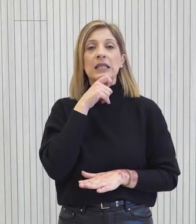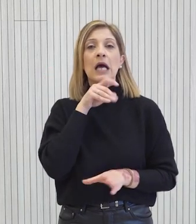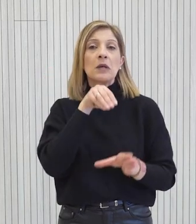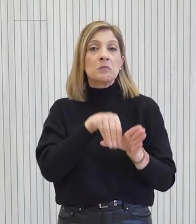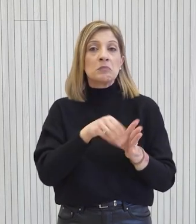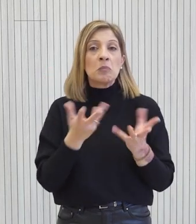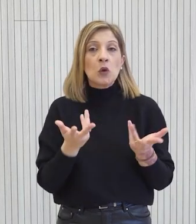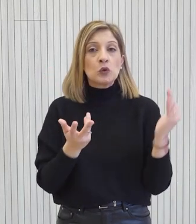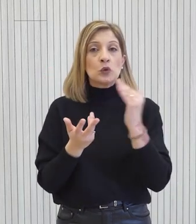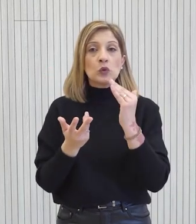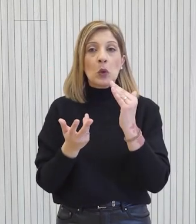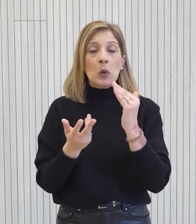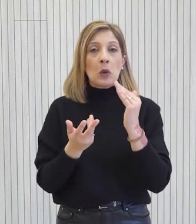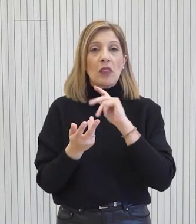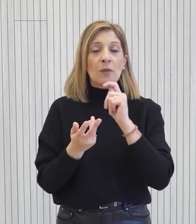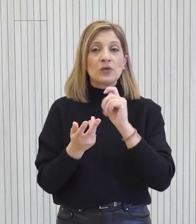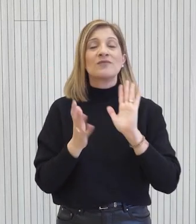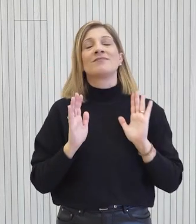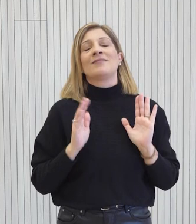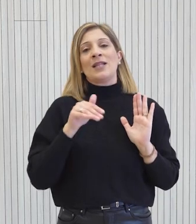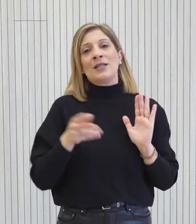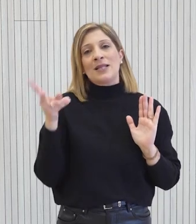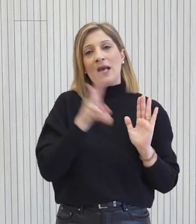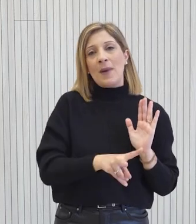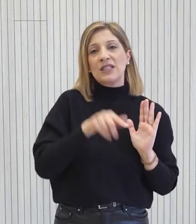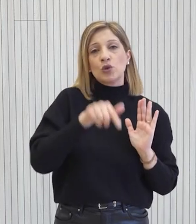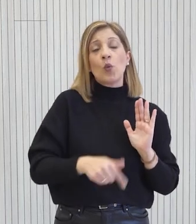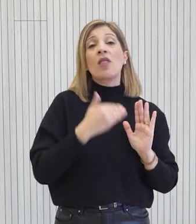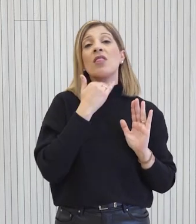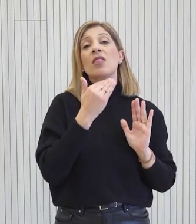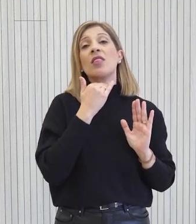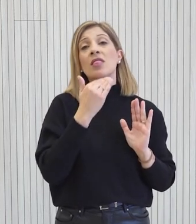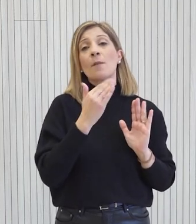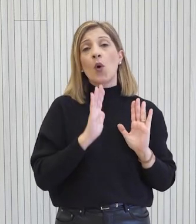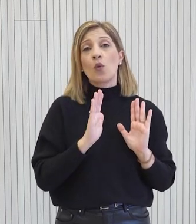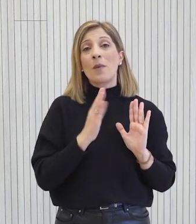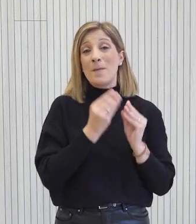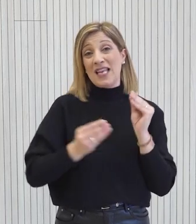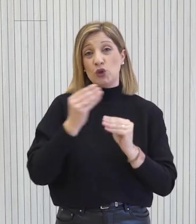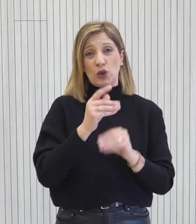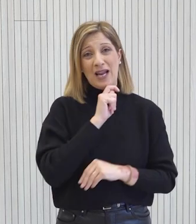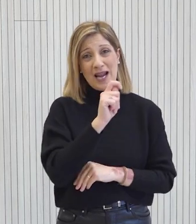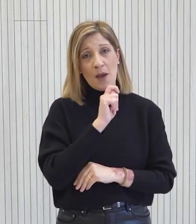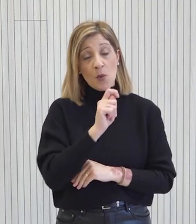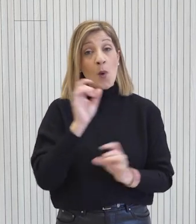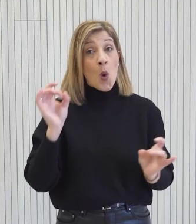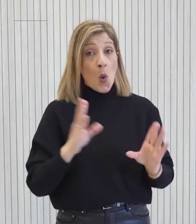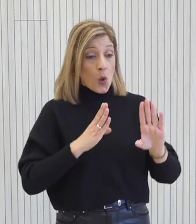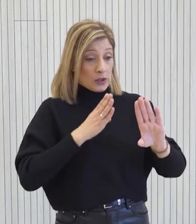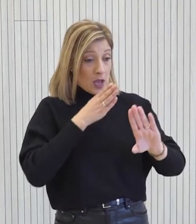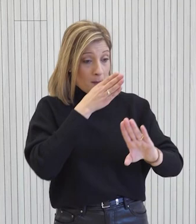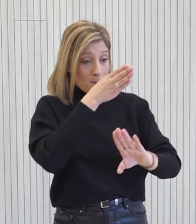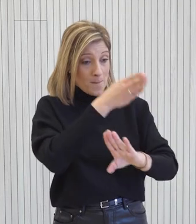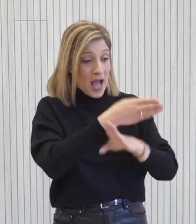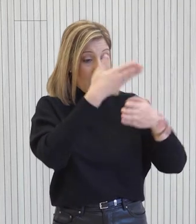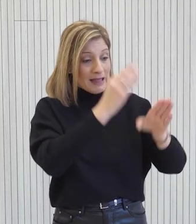Αν υπάρχει οτιδήποτε, αντιλαμβάνεστε, αυτή τη στιγμή δεν μπορούν να γίνουν περισσότερες τοποθετήσεις σε αυτό το στάδιο του σχεδιασμού. Μόλις μεταβούν και επιστρέψουν